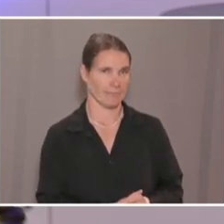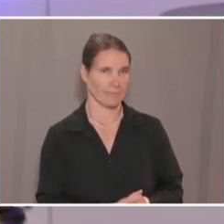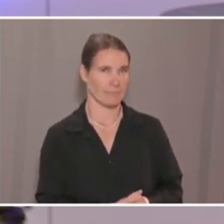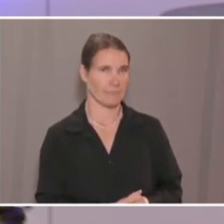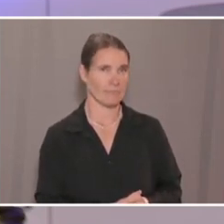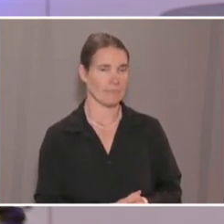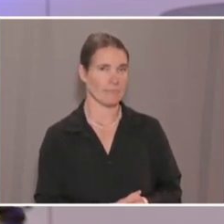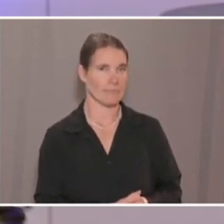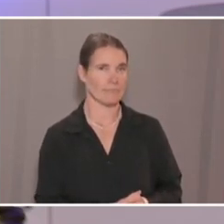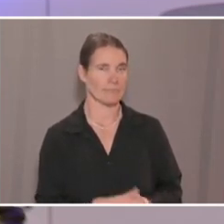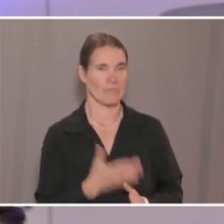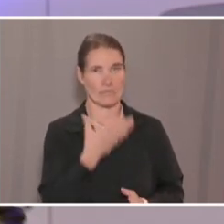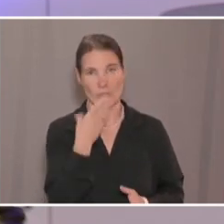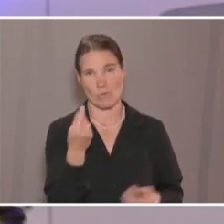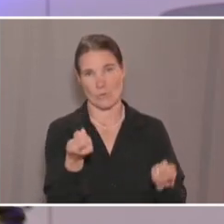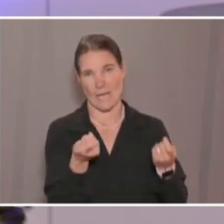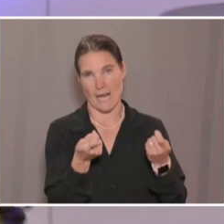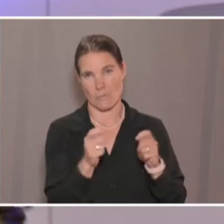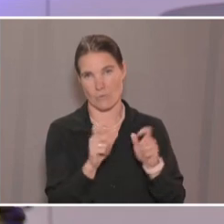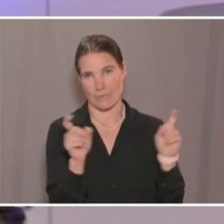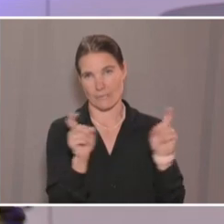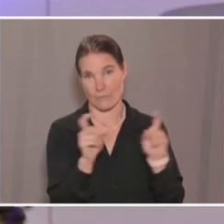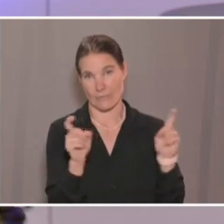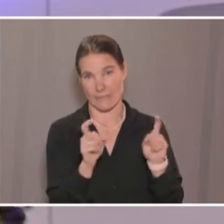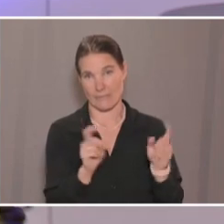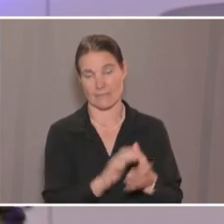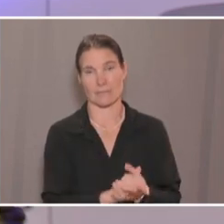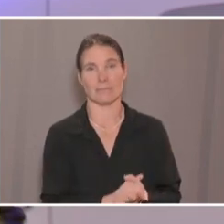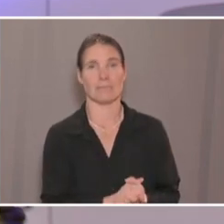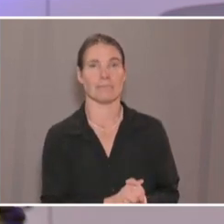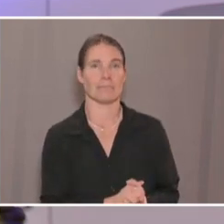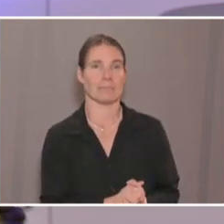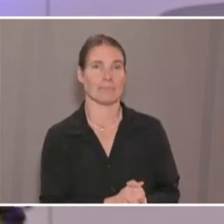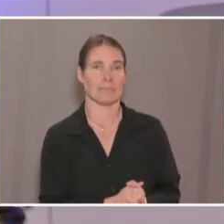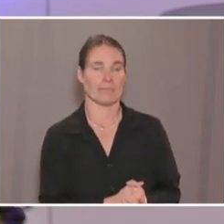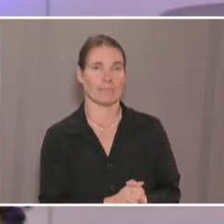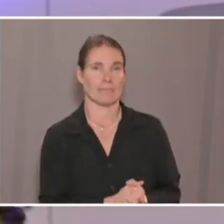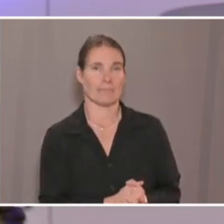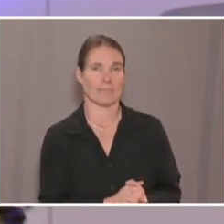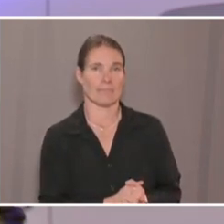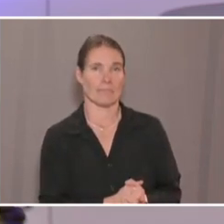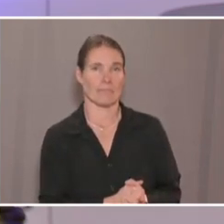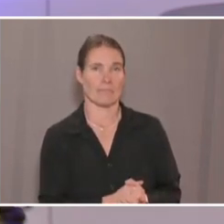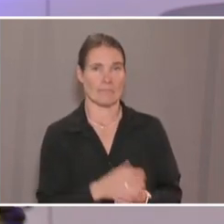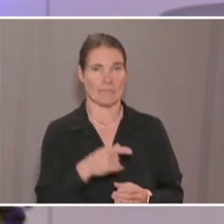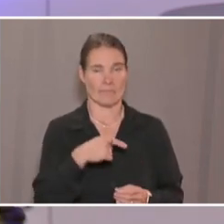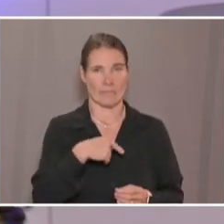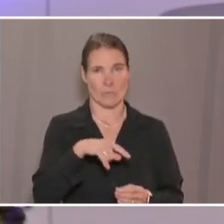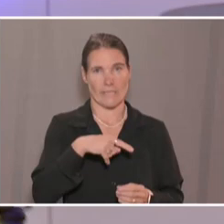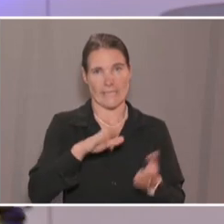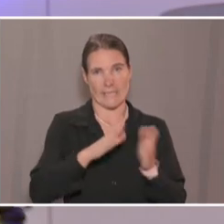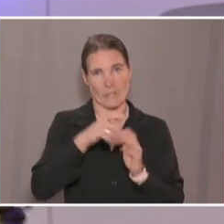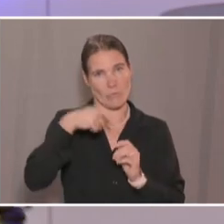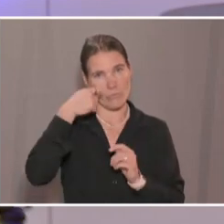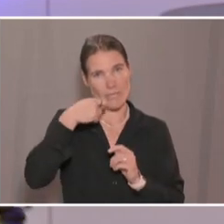für ein toller Abschluss dieses Festaktes und ein ebensolcher Auftakt für den jetzt gleich anschließenden kleinen